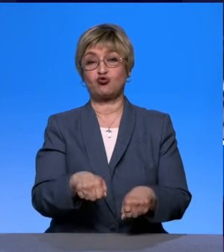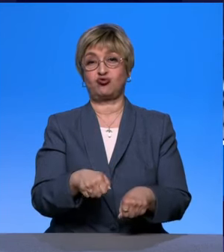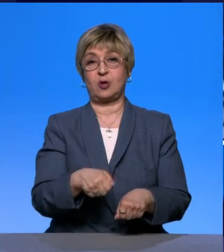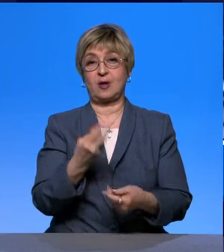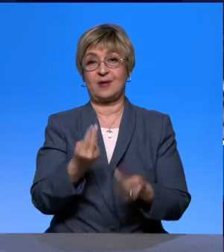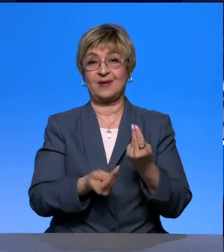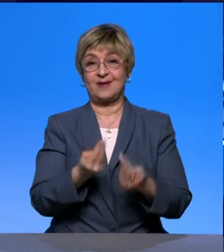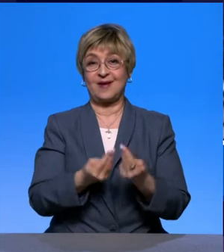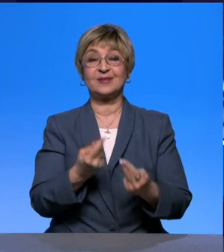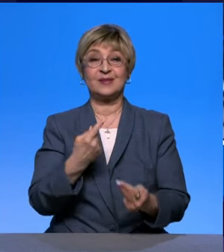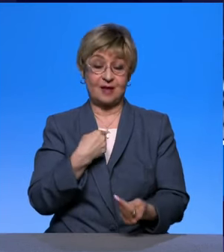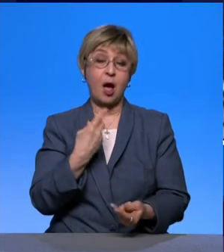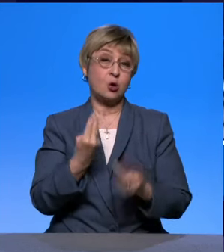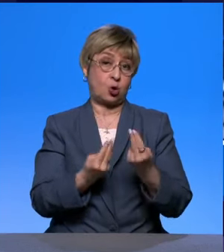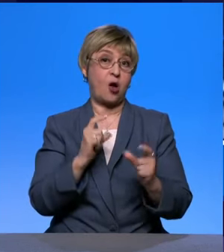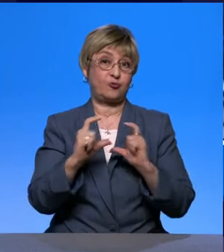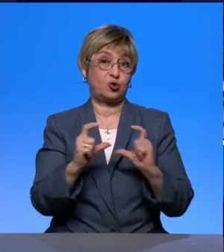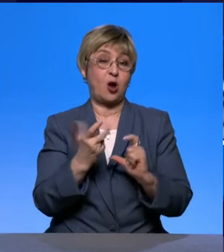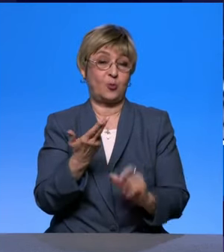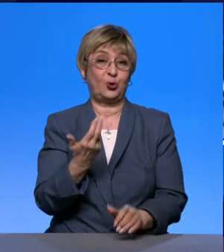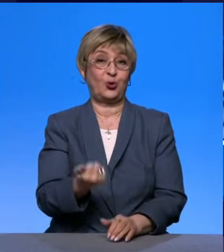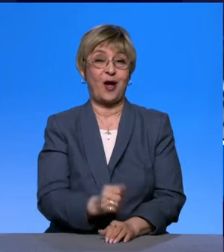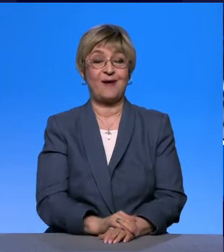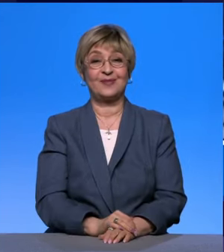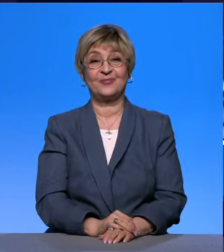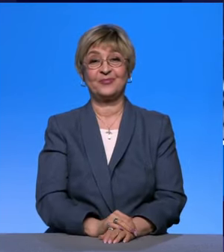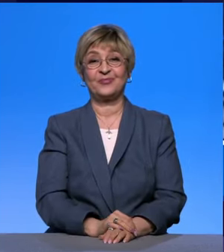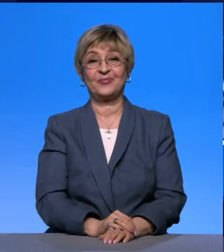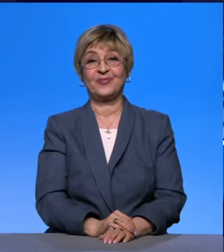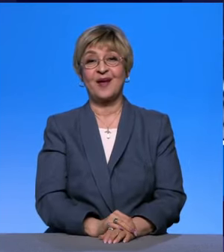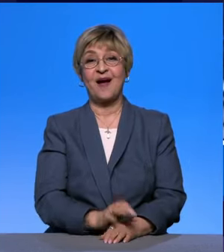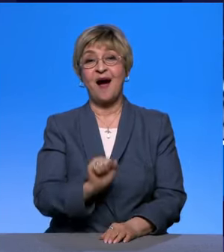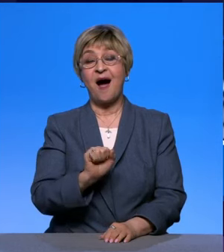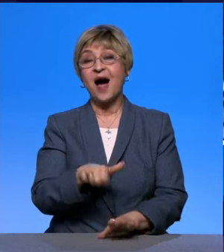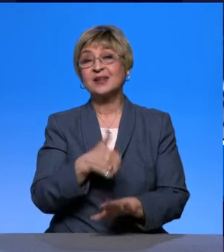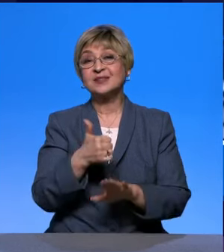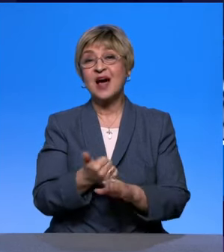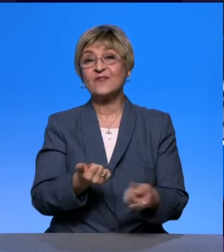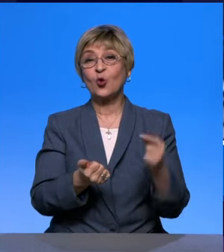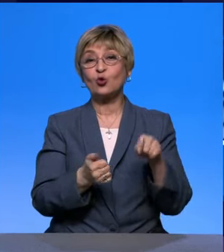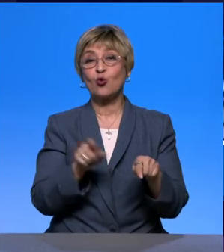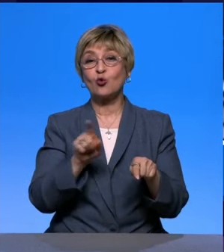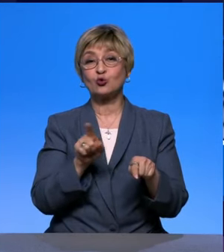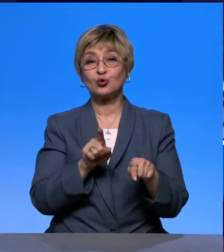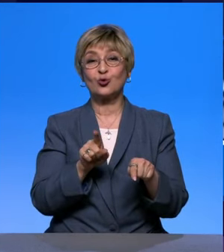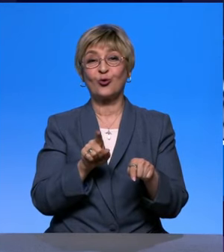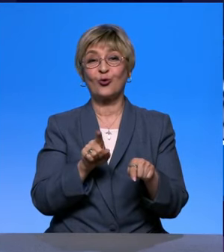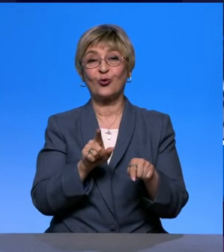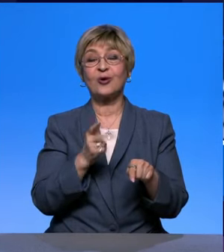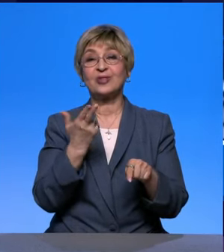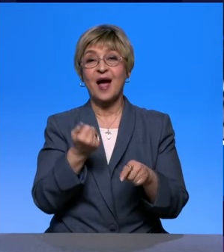случае периодически играю в шахматы. Вот. А второе – это то, что да,